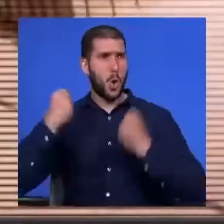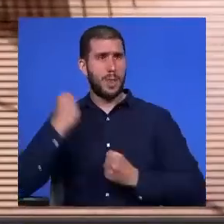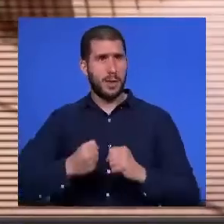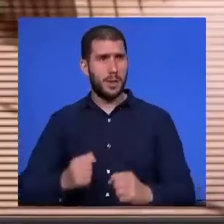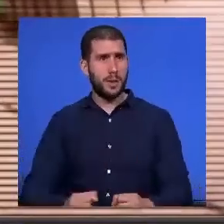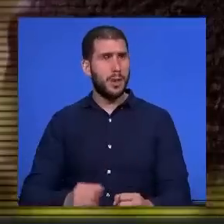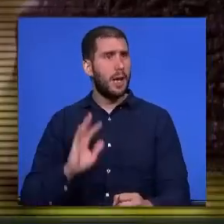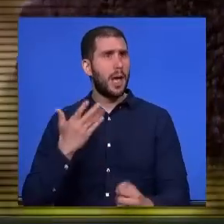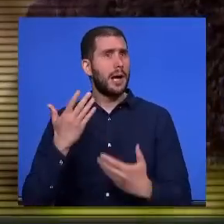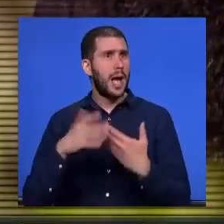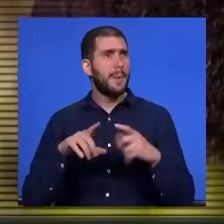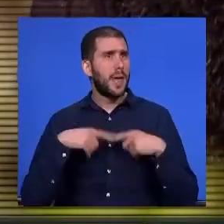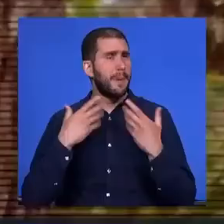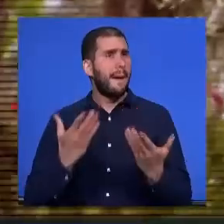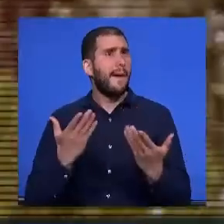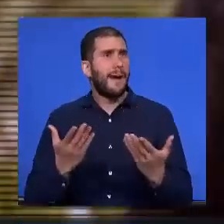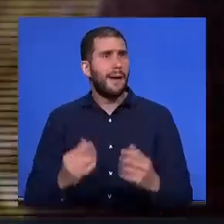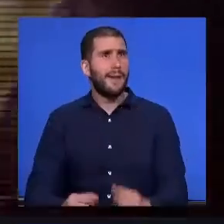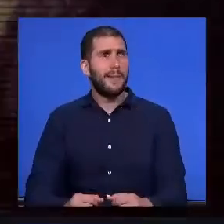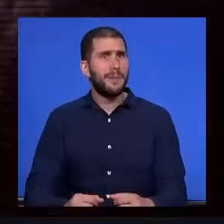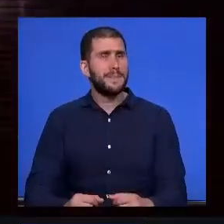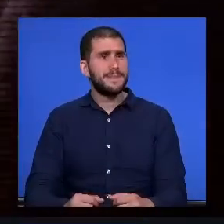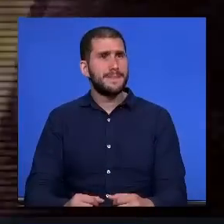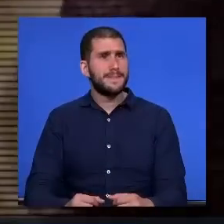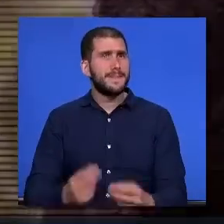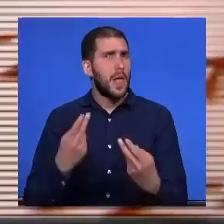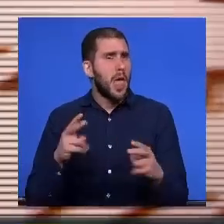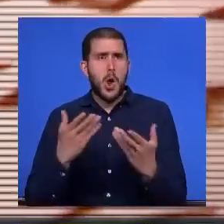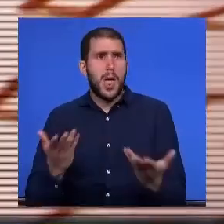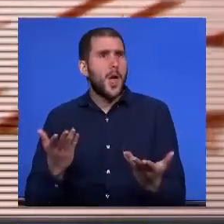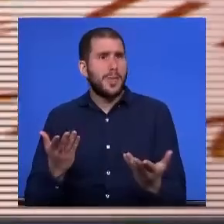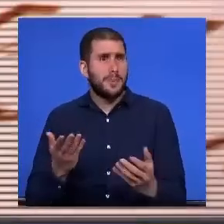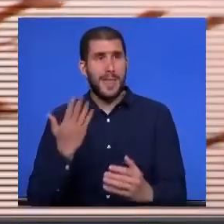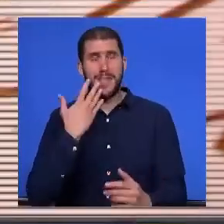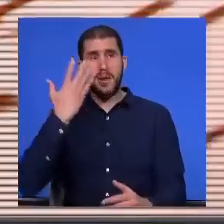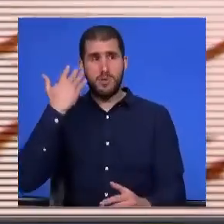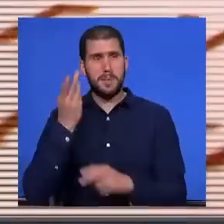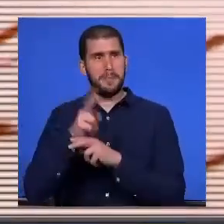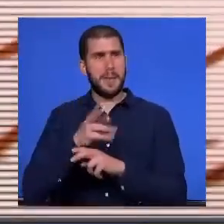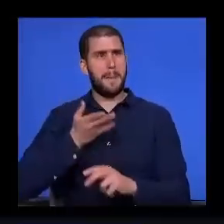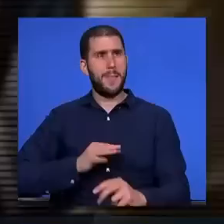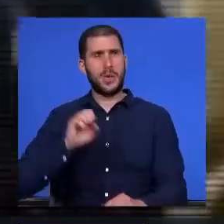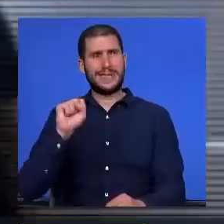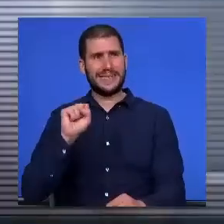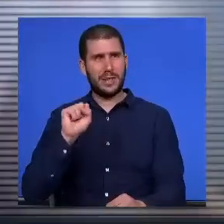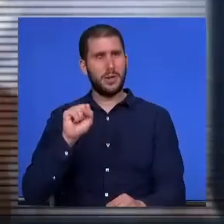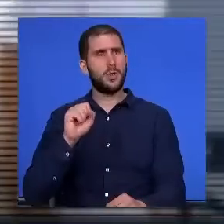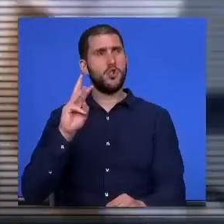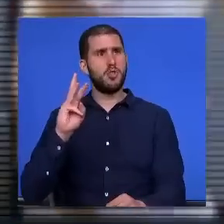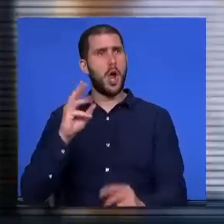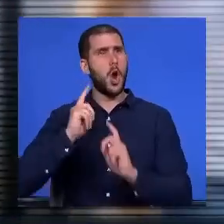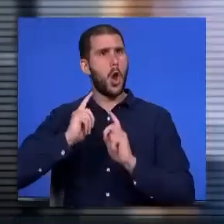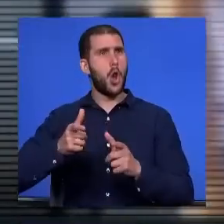גמרת את החיים שלך, איך? לא יכול להיות. לפני 5 שנים נפל בנו של סטרוג, שחר, לוחם